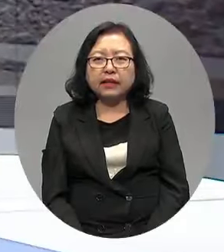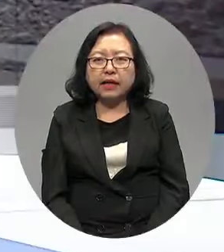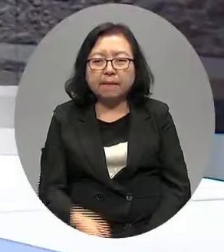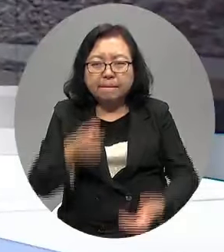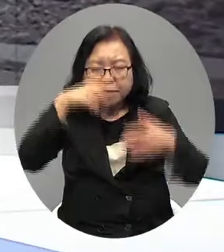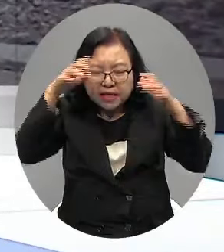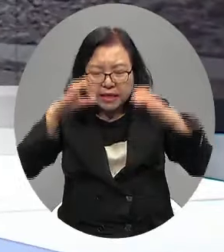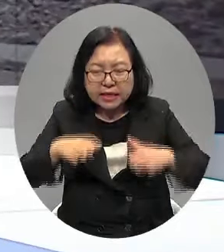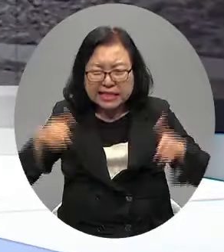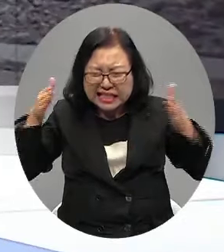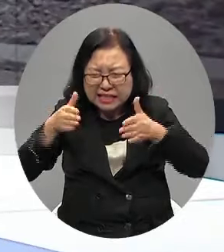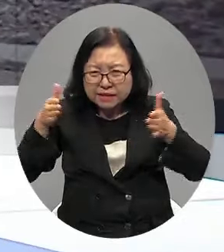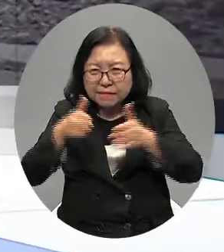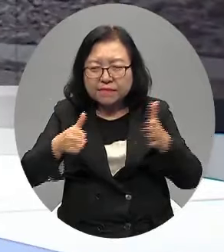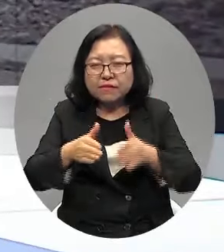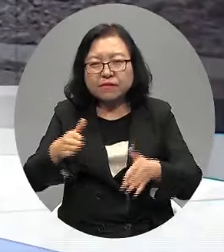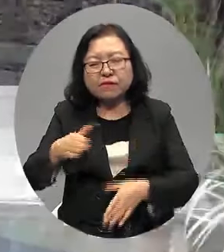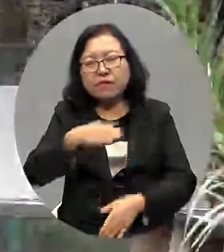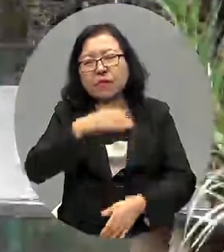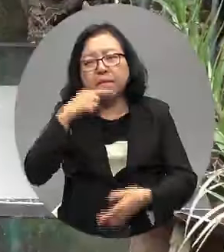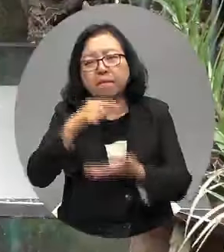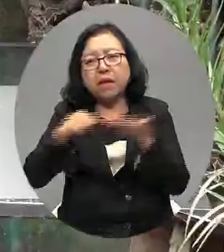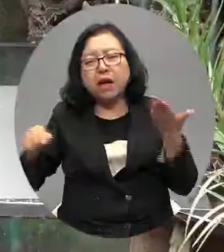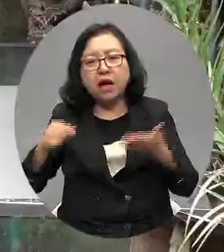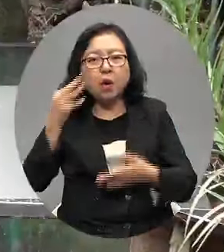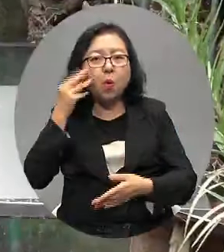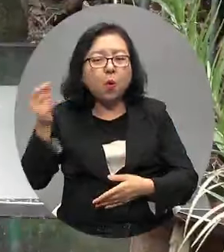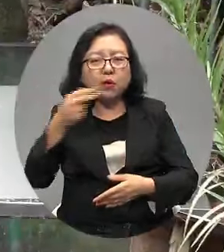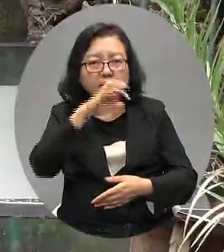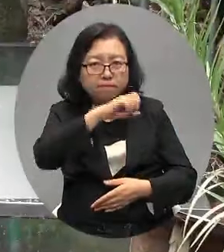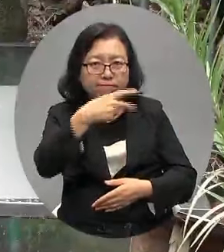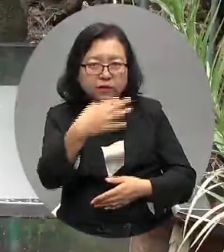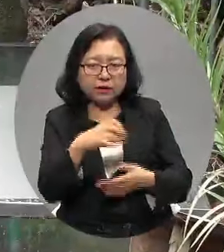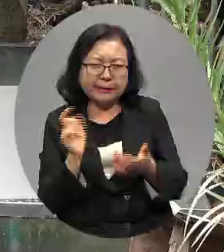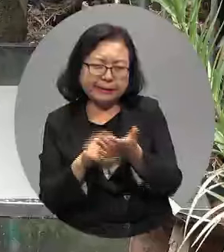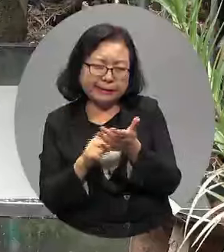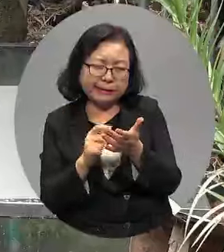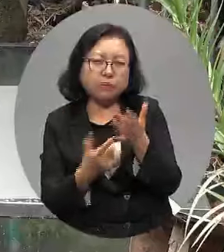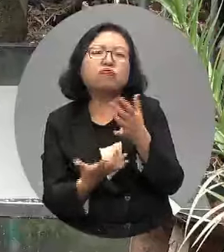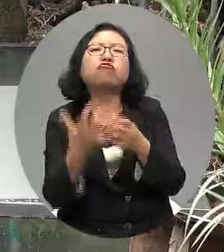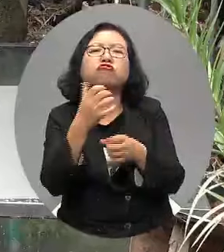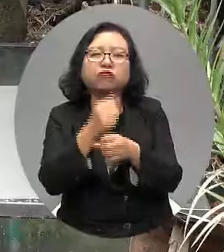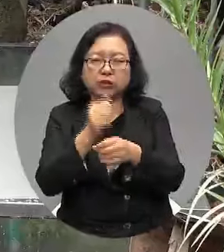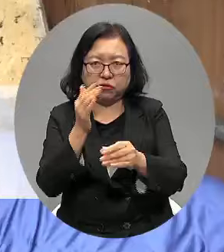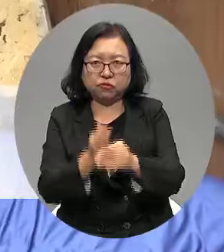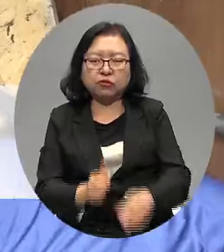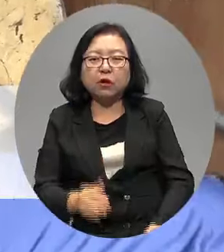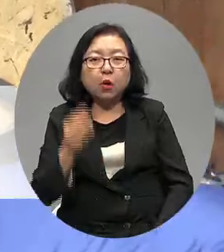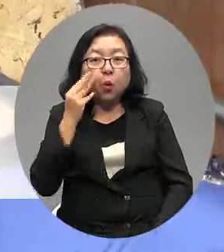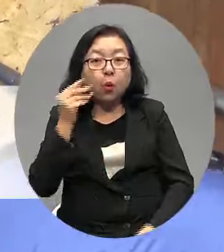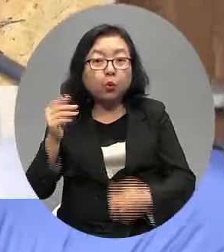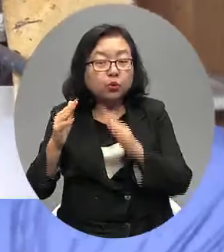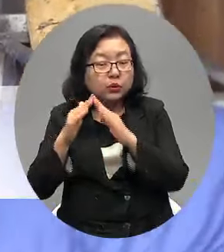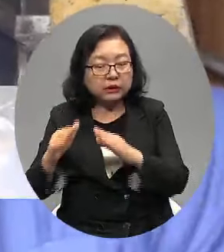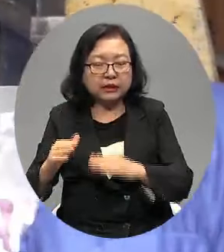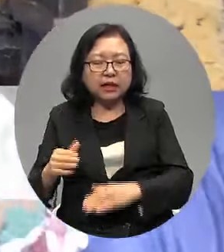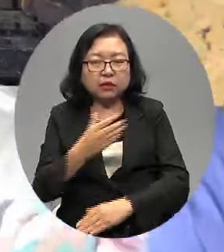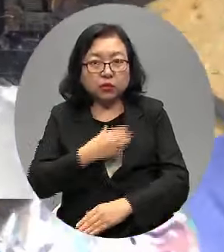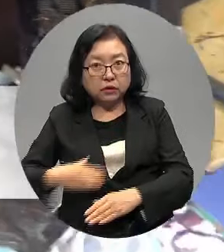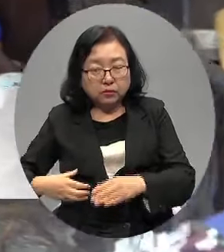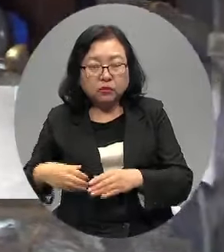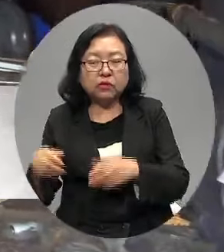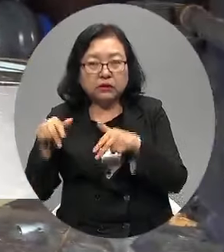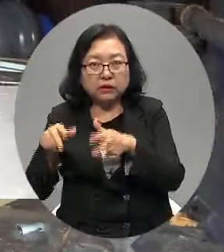집중호우로 피해가 컸던 옥천과 영동 지역에 응급복구 작업이 이어지고 있습니다. 옥천군은 읍면 직원과